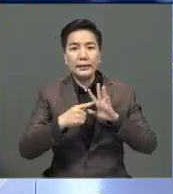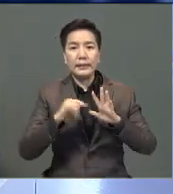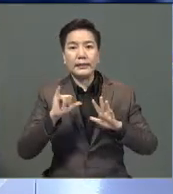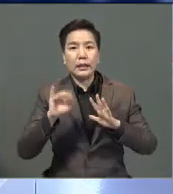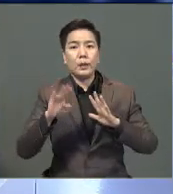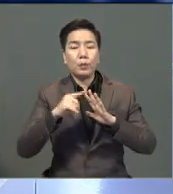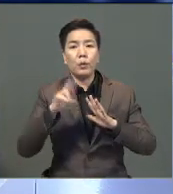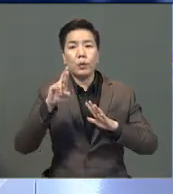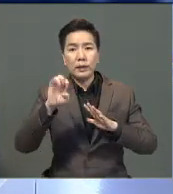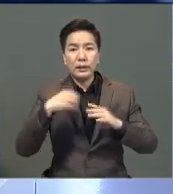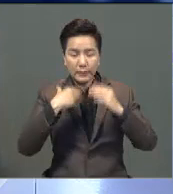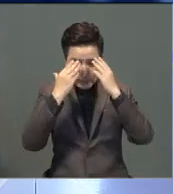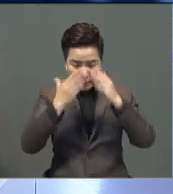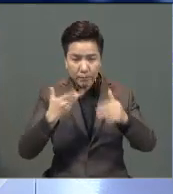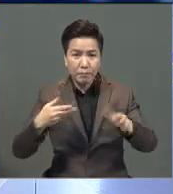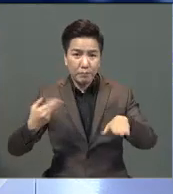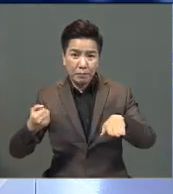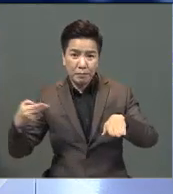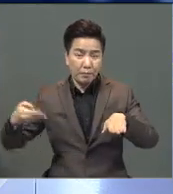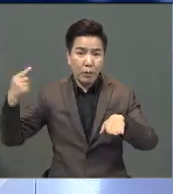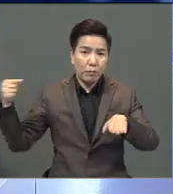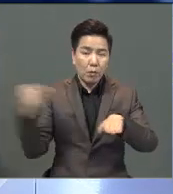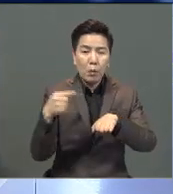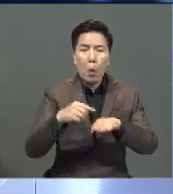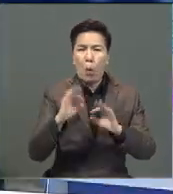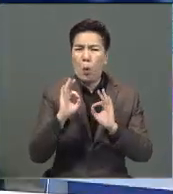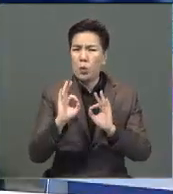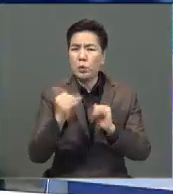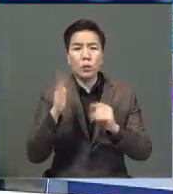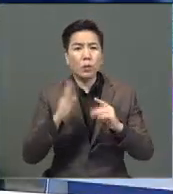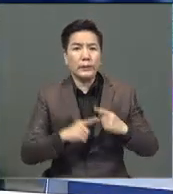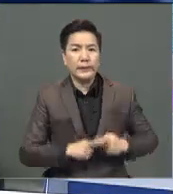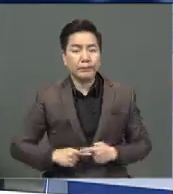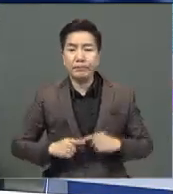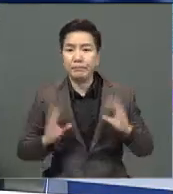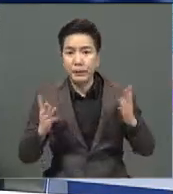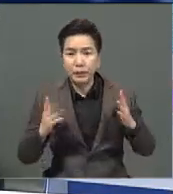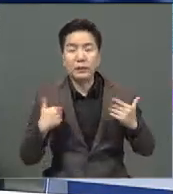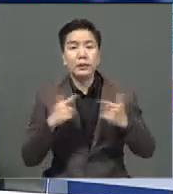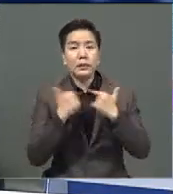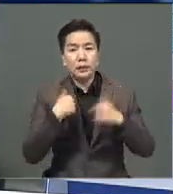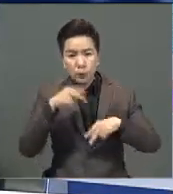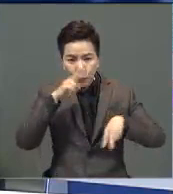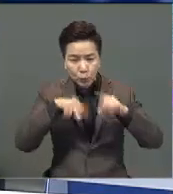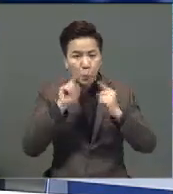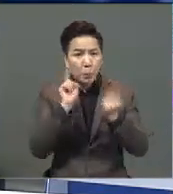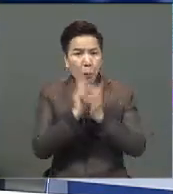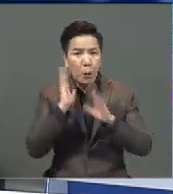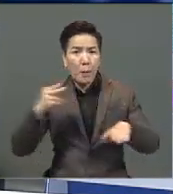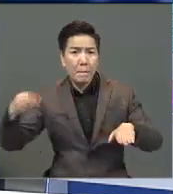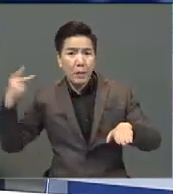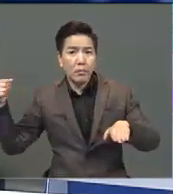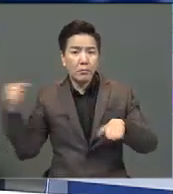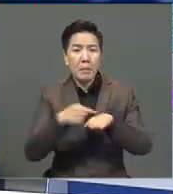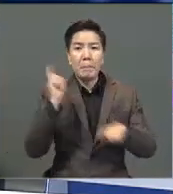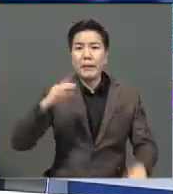ทยาค่ะที่ถูกอาวุธปืนเนี่ยยิงเข้าใส่แต่ว่าโชคดีนะคะที่ไม่มีใครที่ได้รับบาดเจ็บจากการตรวจสอบพบว่าคนที่ยิง